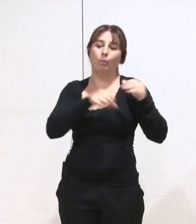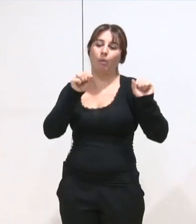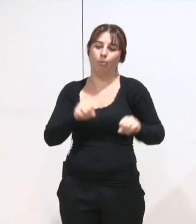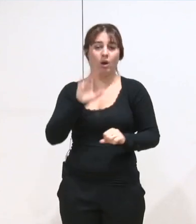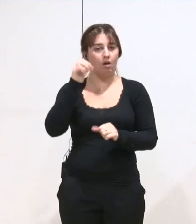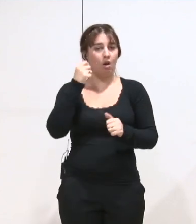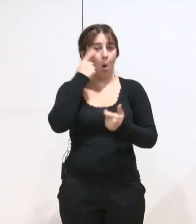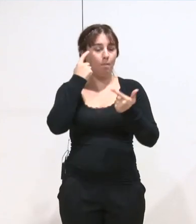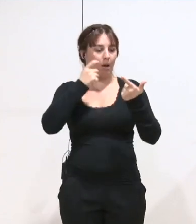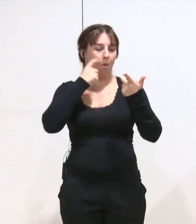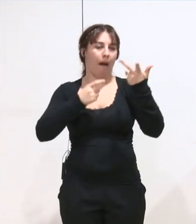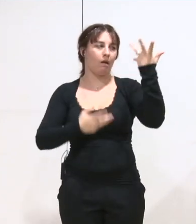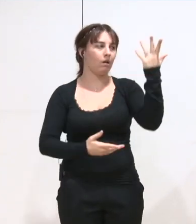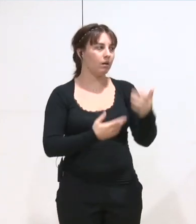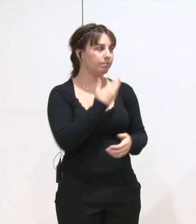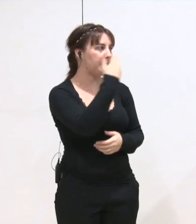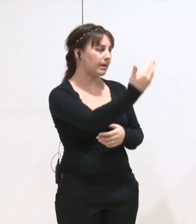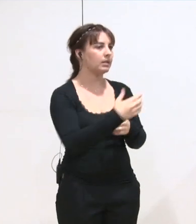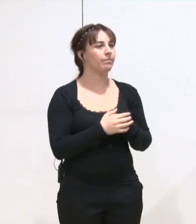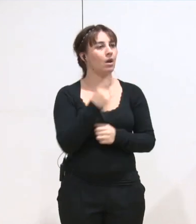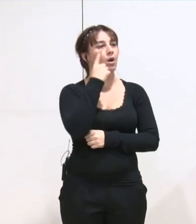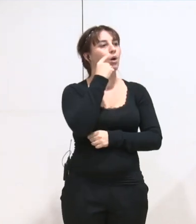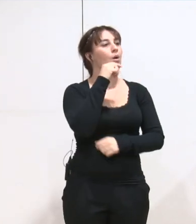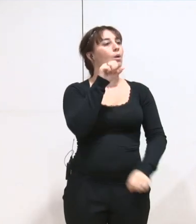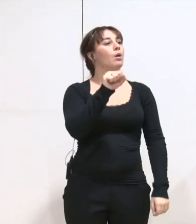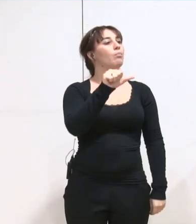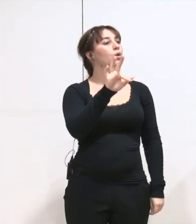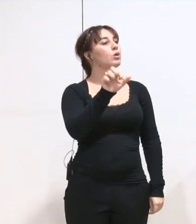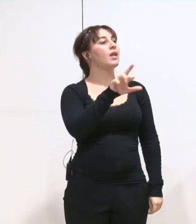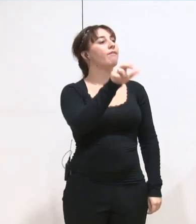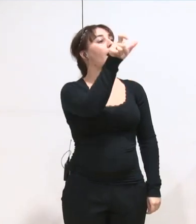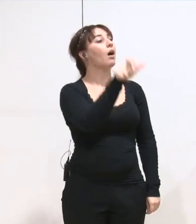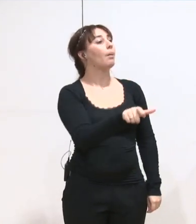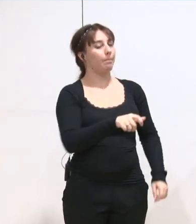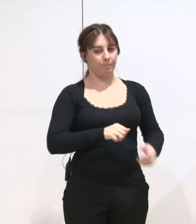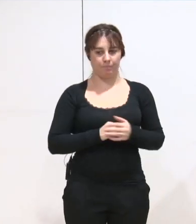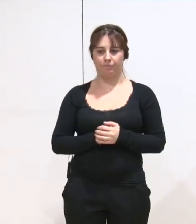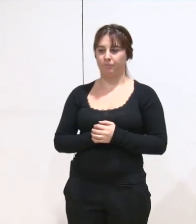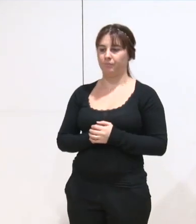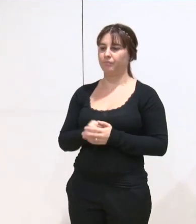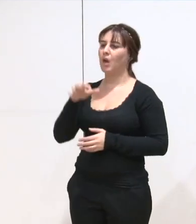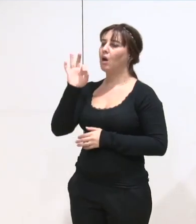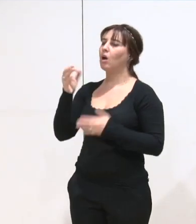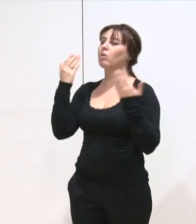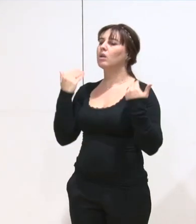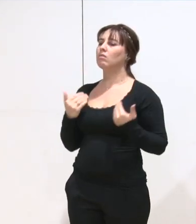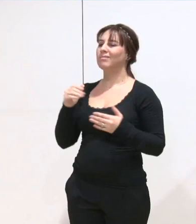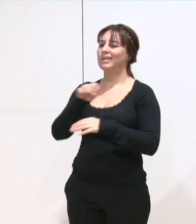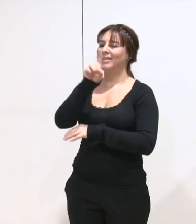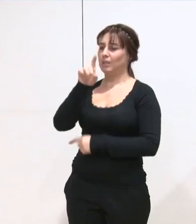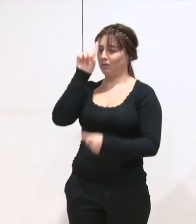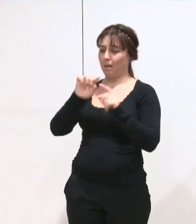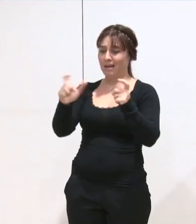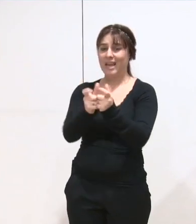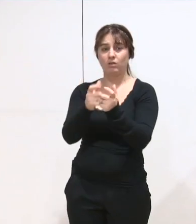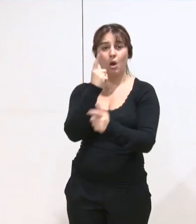Merci. Merci, monsieur Safar. Oui, ma question porte sur le diagnostic, justement,